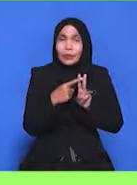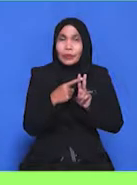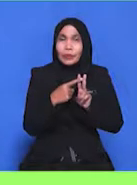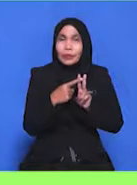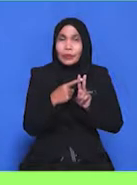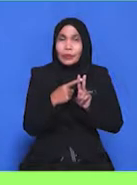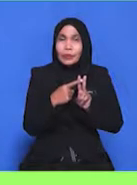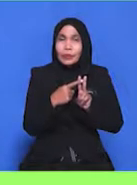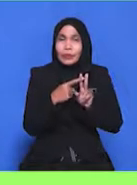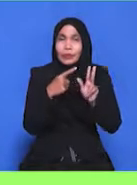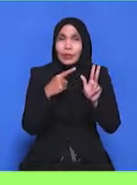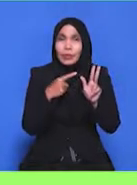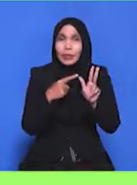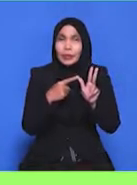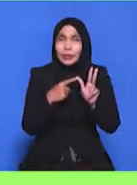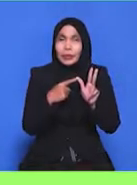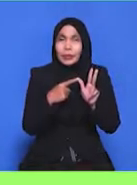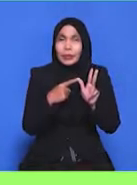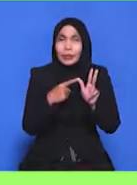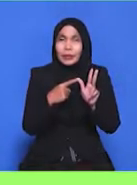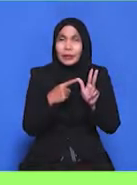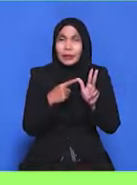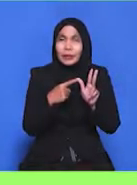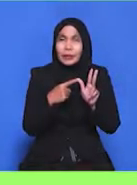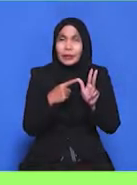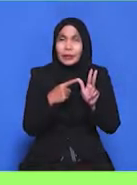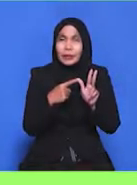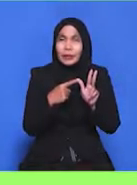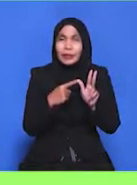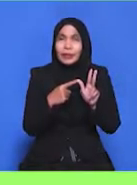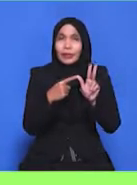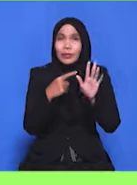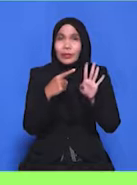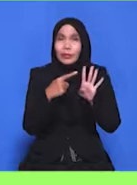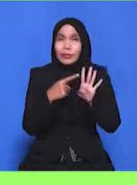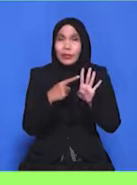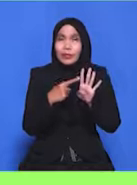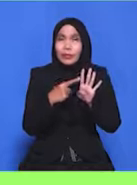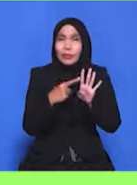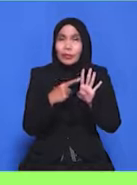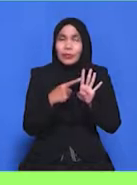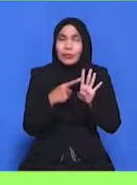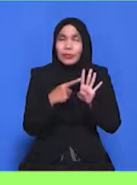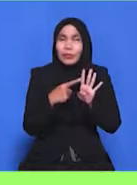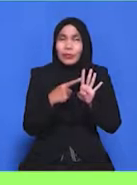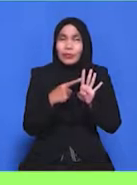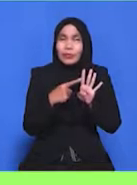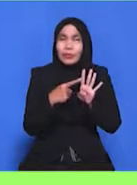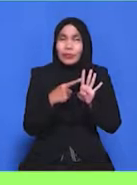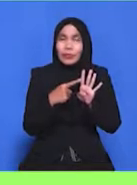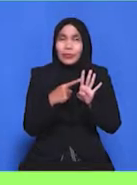bin Marwan. Ketiga, Al-Walid bin Abdul Malik. Dan keempat, Umar bin Abdul